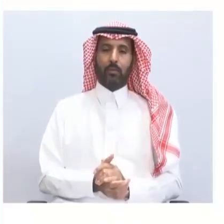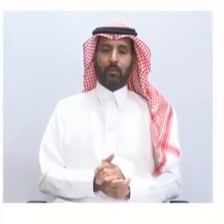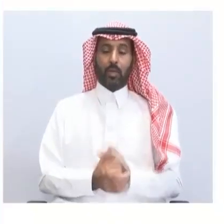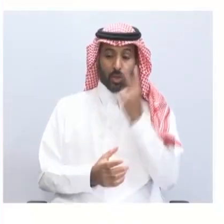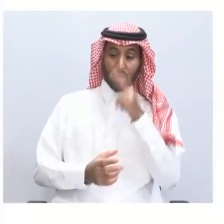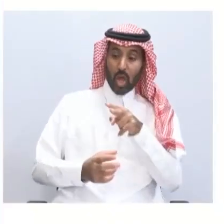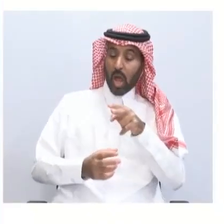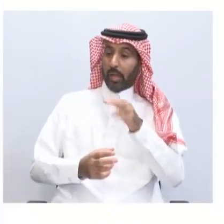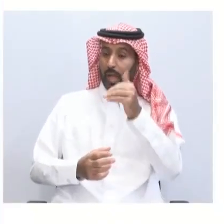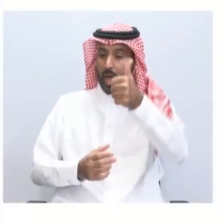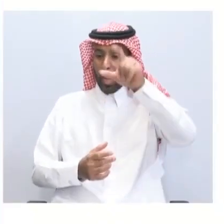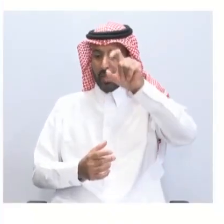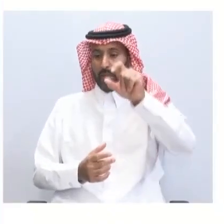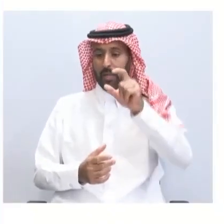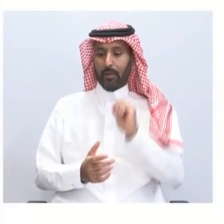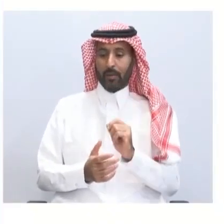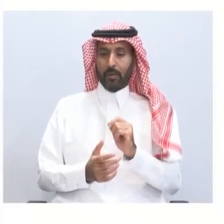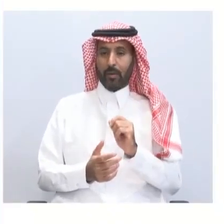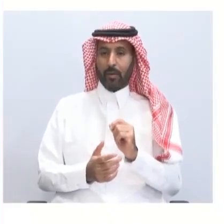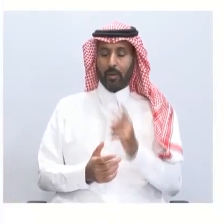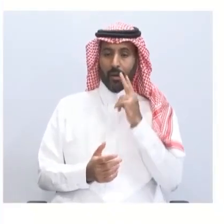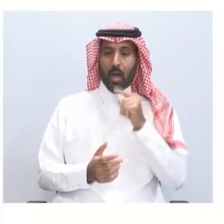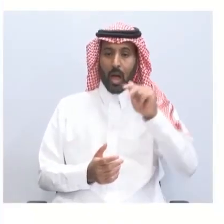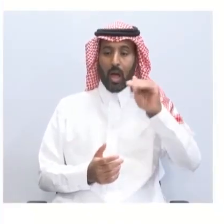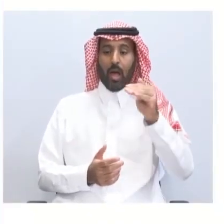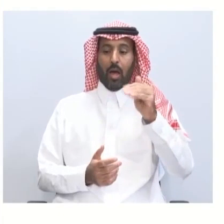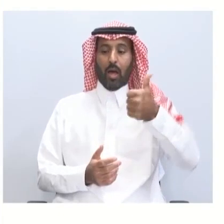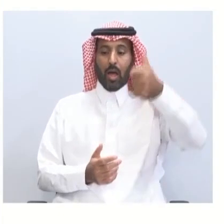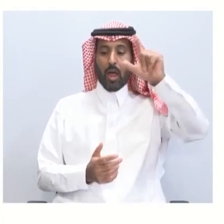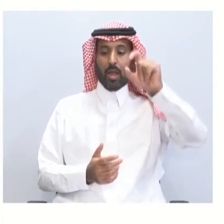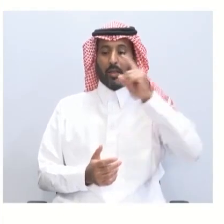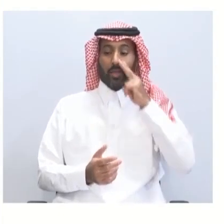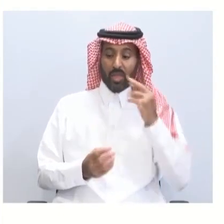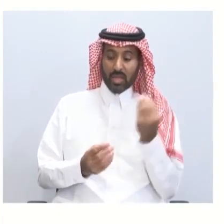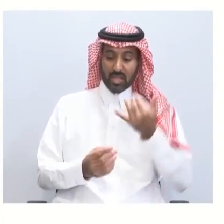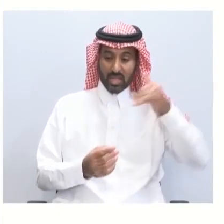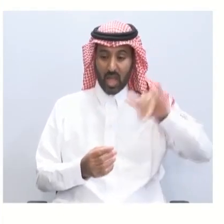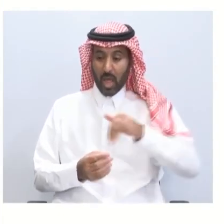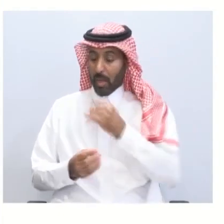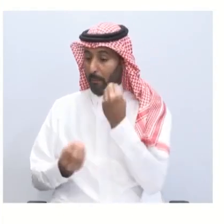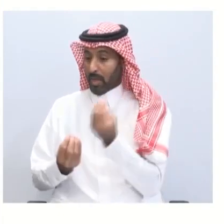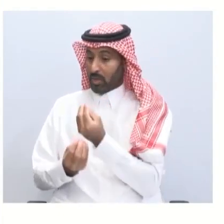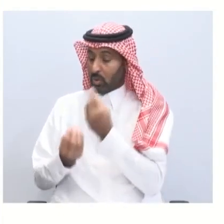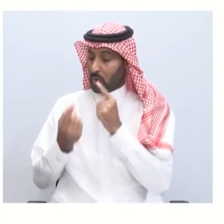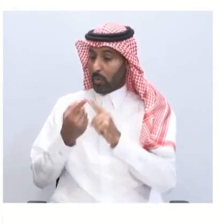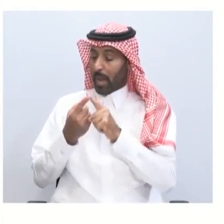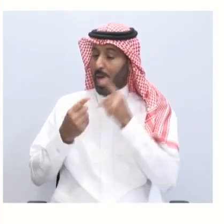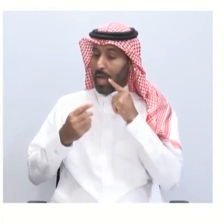شاهد خالد خالد اثناء زيارته مع زملاء